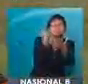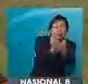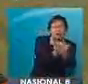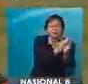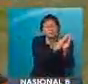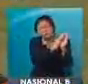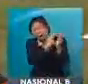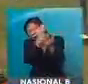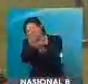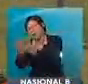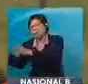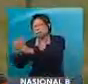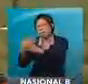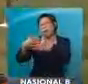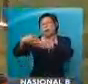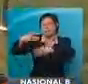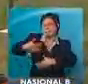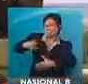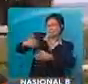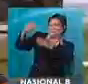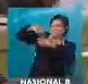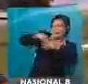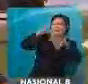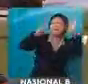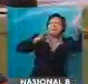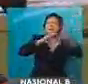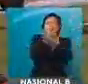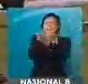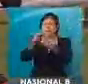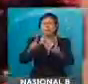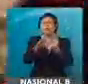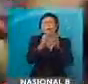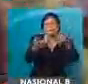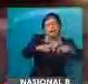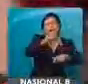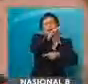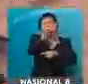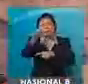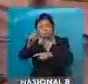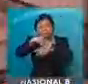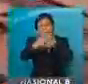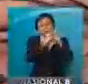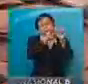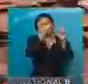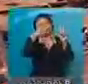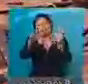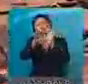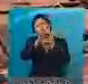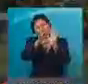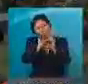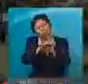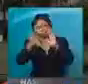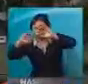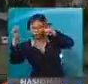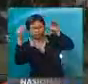pencerobohan pihak asing ke dalam wilayahnya yang berdaulat misalnya insiden lahad Datu pada 2013 beliau menarik